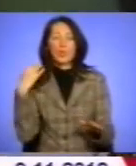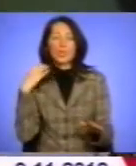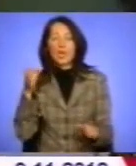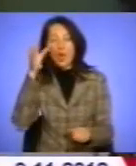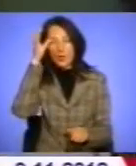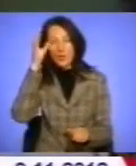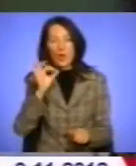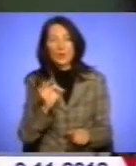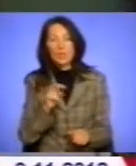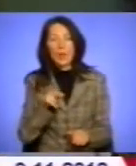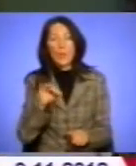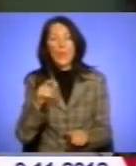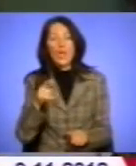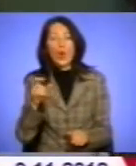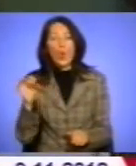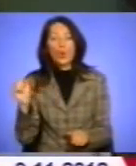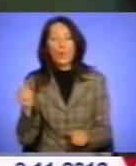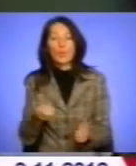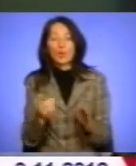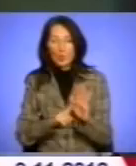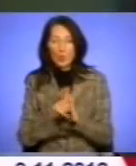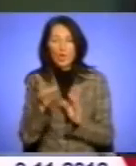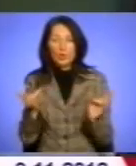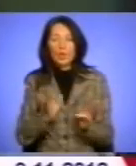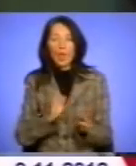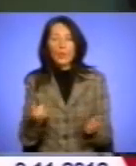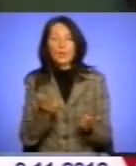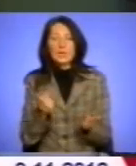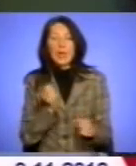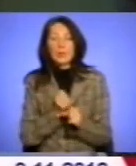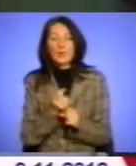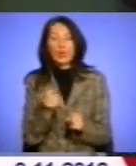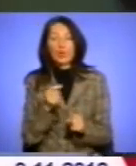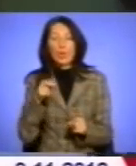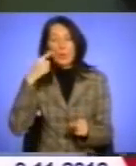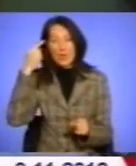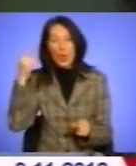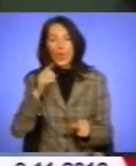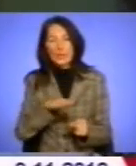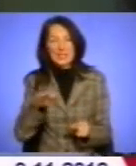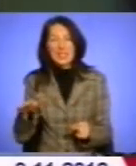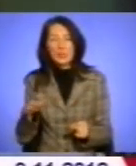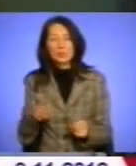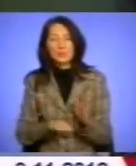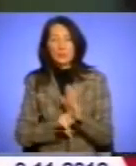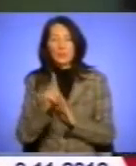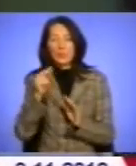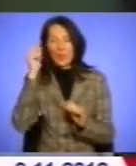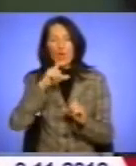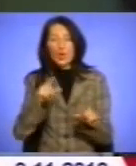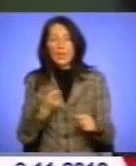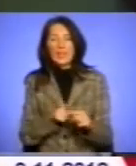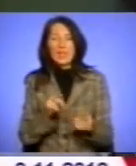Якщо спочатку треба було десь працювати трошечки психологом, психоаналітиком з дітьми початкової школи,